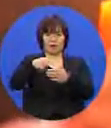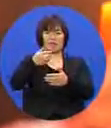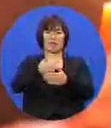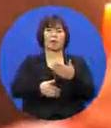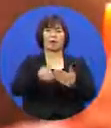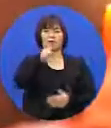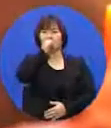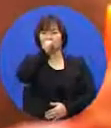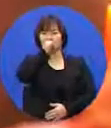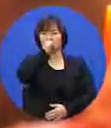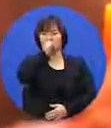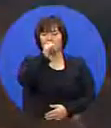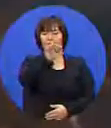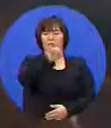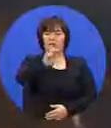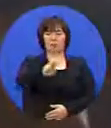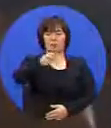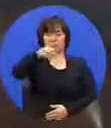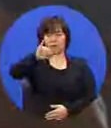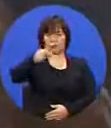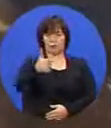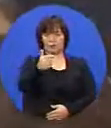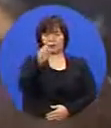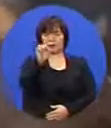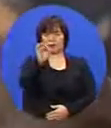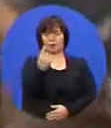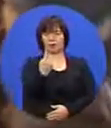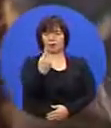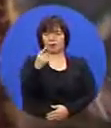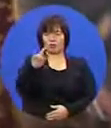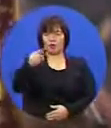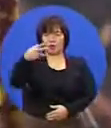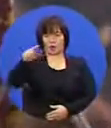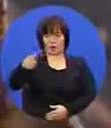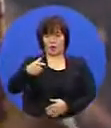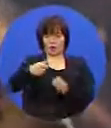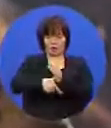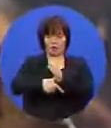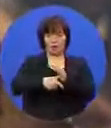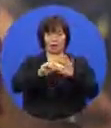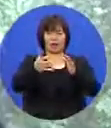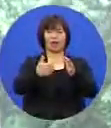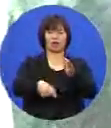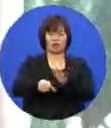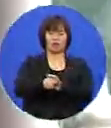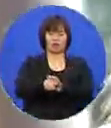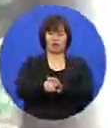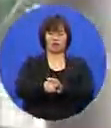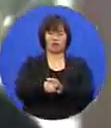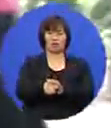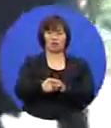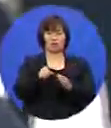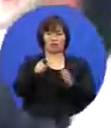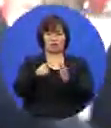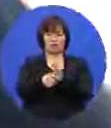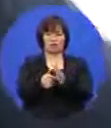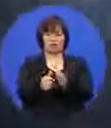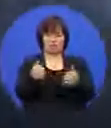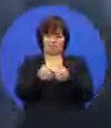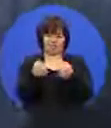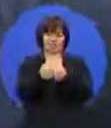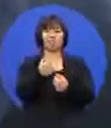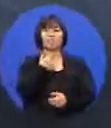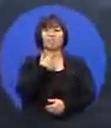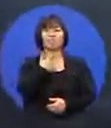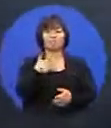남아있습니다. 임진왜란 때는 스님들이 나라를 위해서 분연히 일어섰지